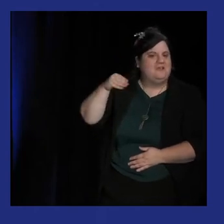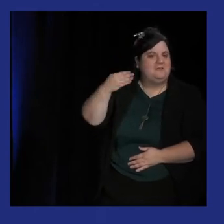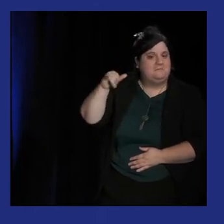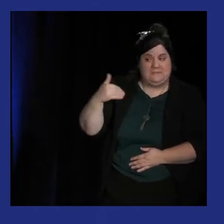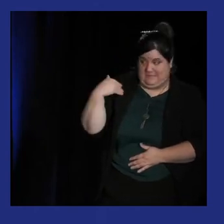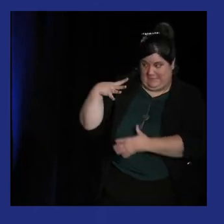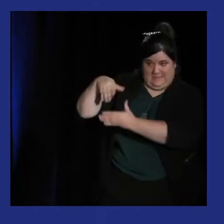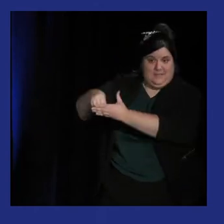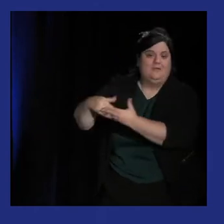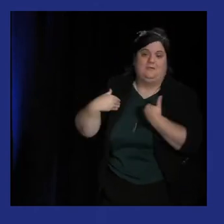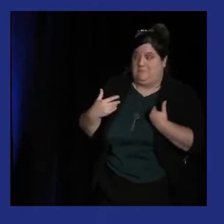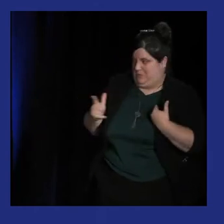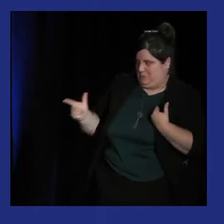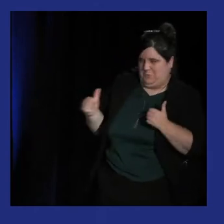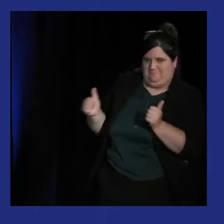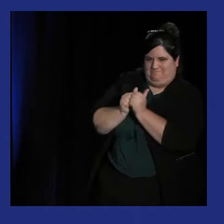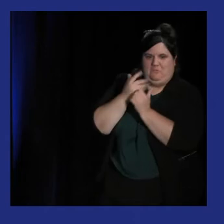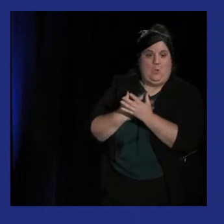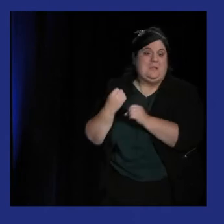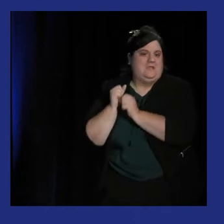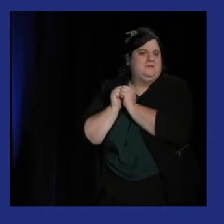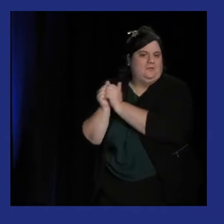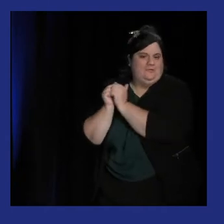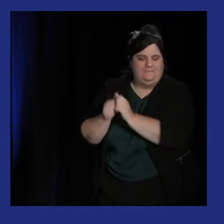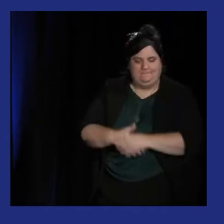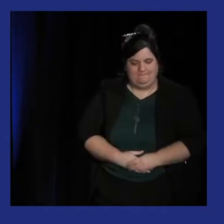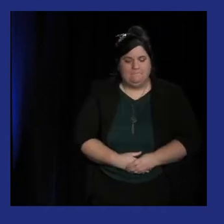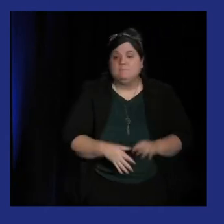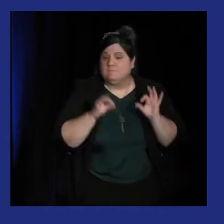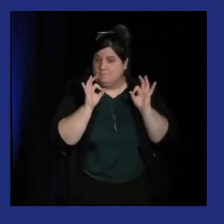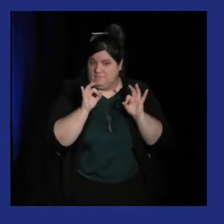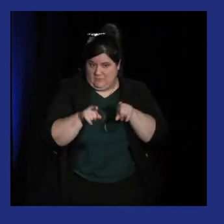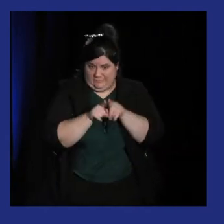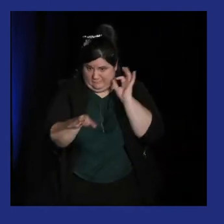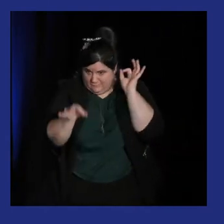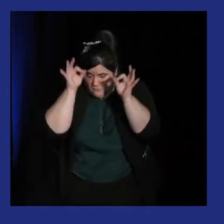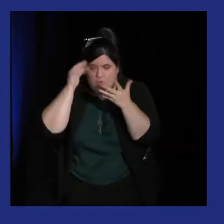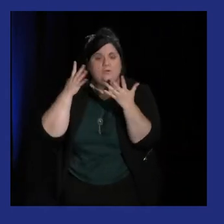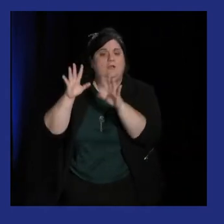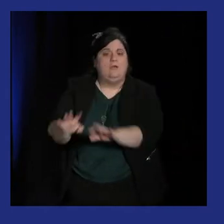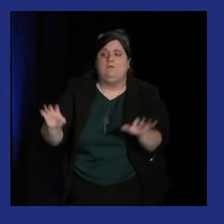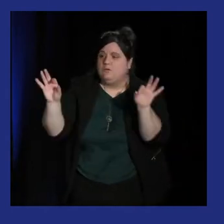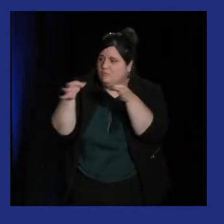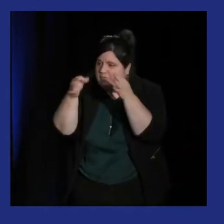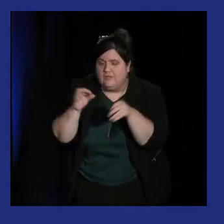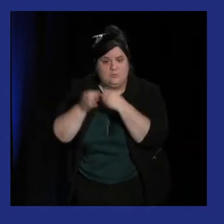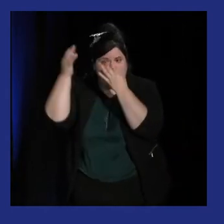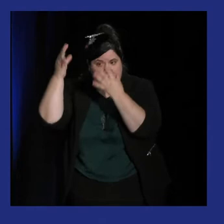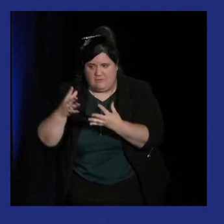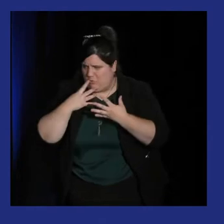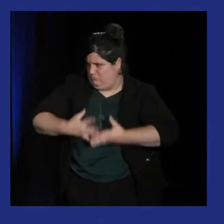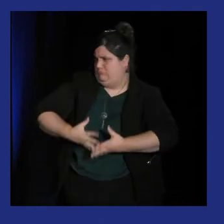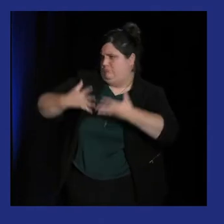le co-fondateur d'overlook events producteur de concerts et événements de plus grande ampleur on va dire que wire